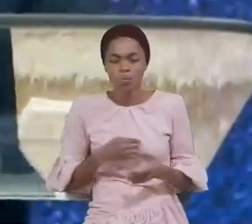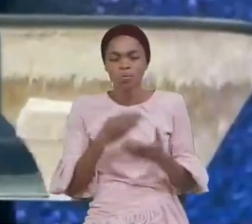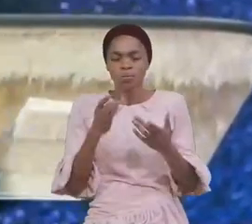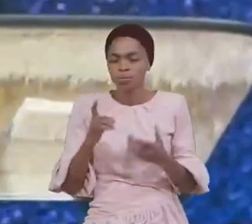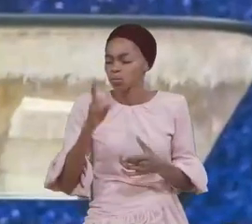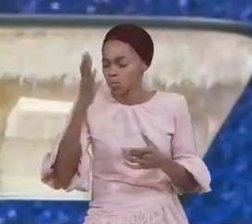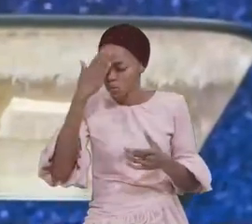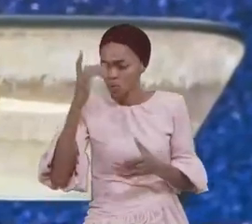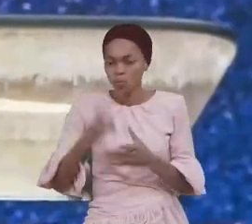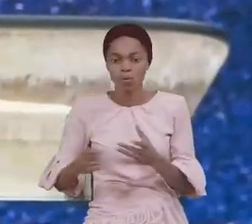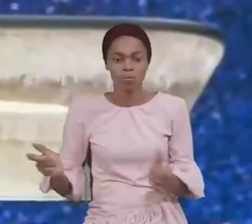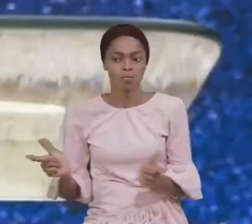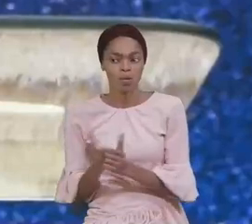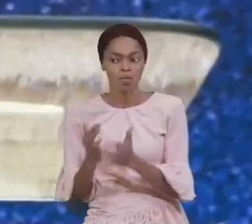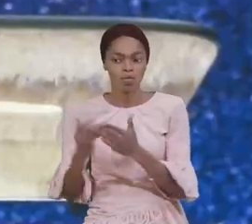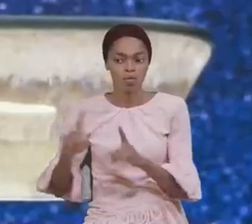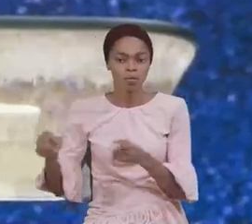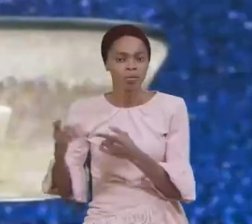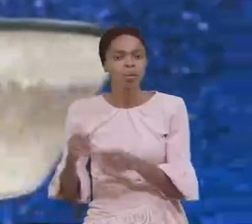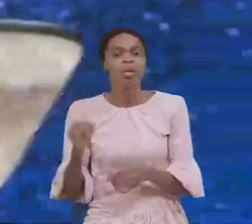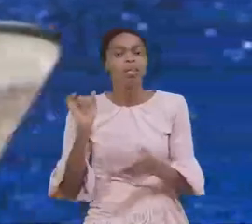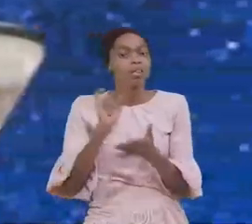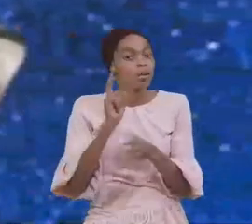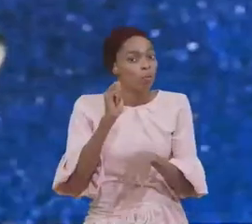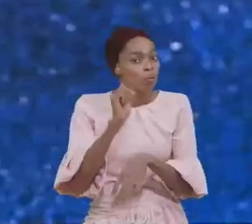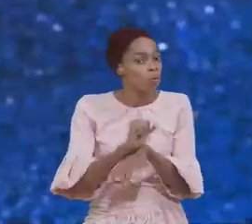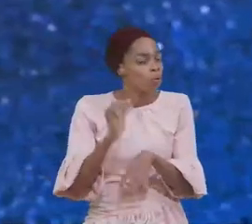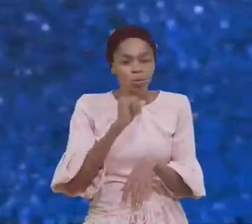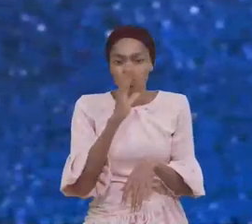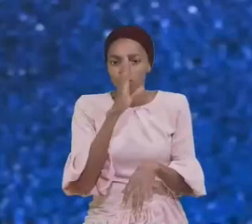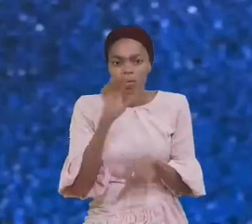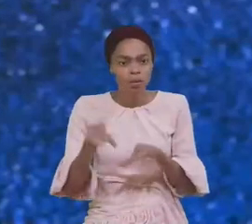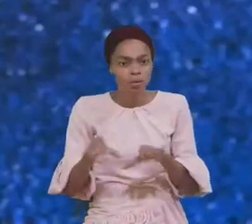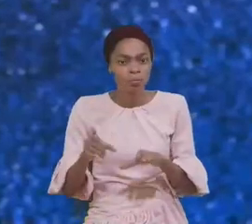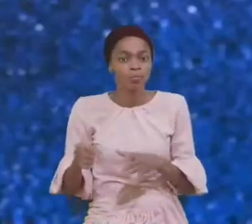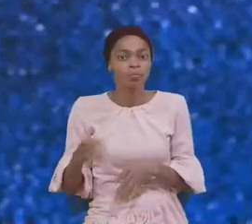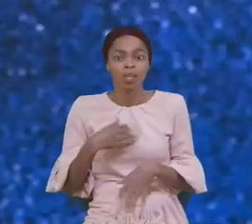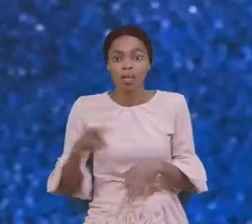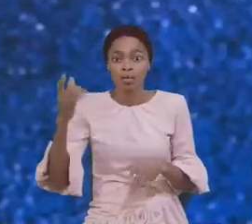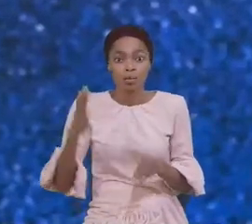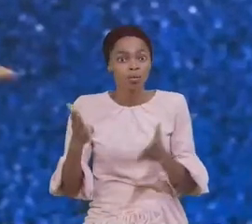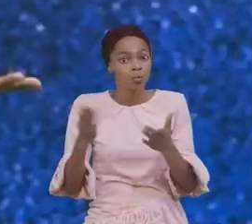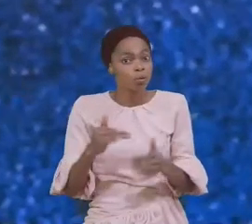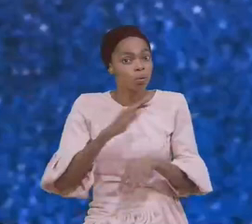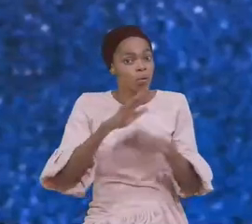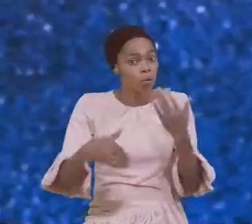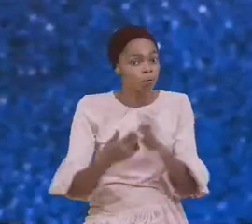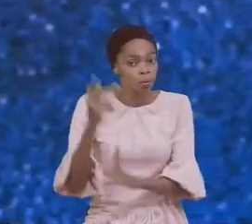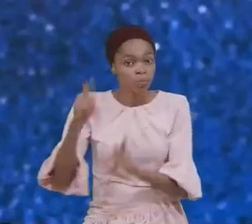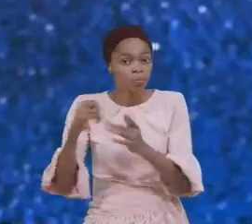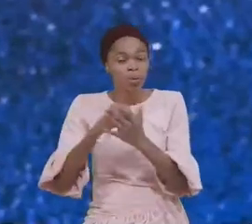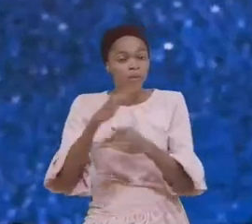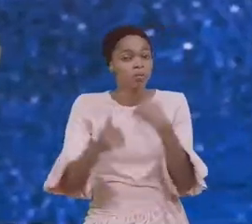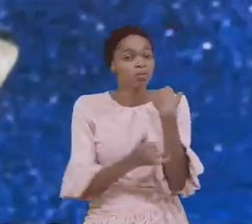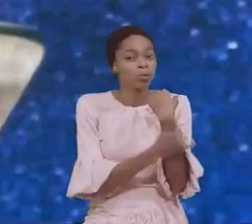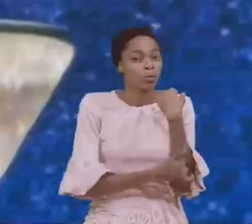raconter avant d'aller là-bas. L'œuvre ne sera pas faite. Il veut que toutes les créatures, dans tous les pays, dans tous les